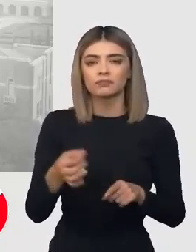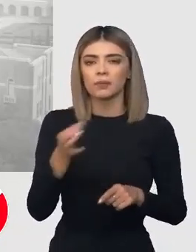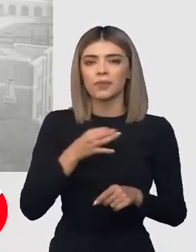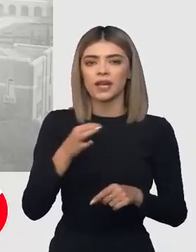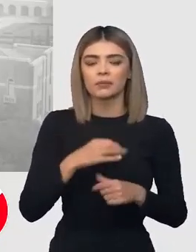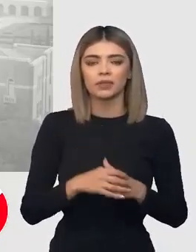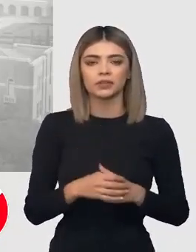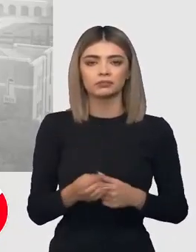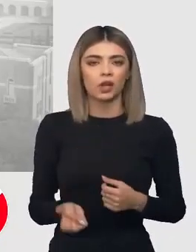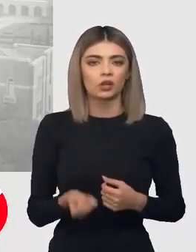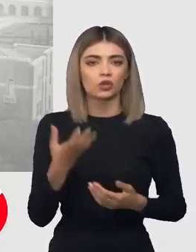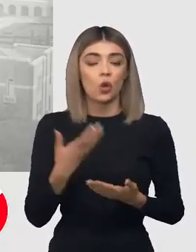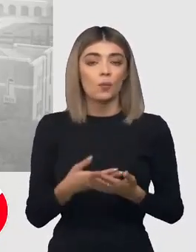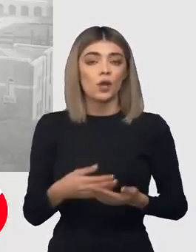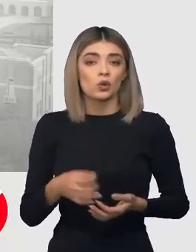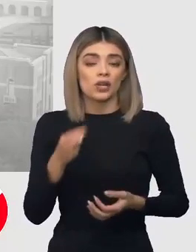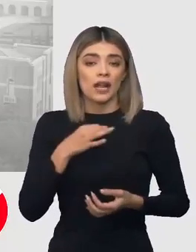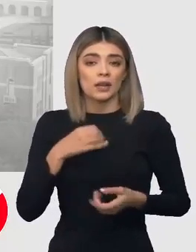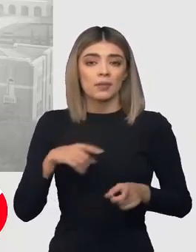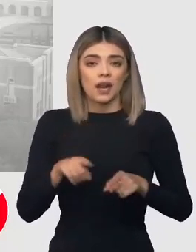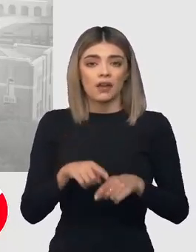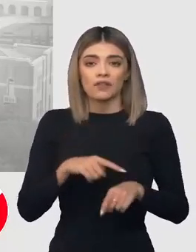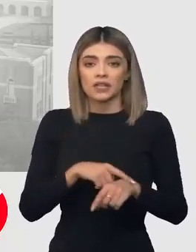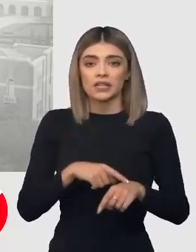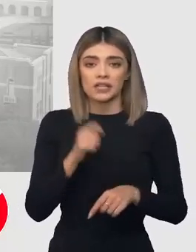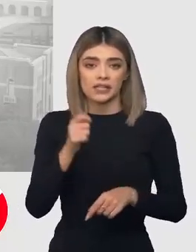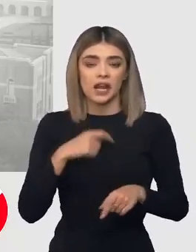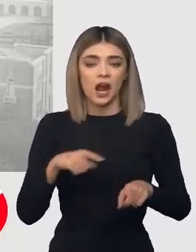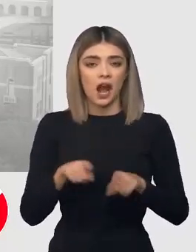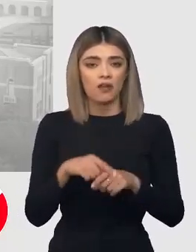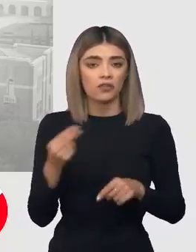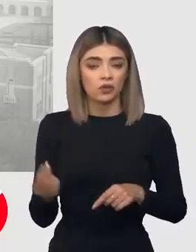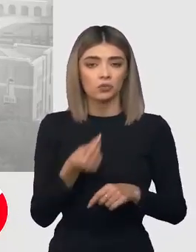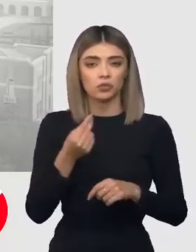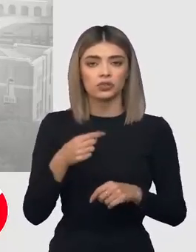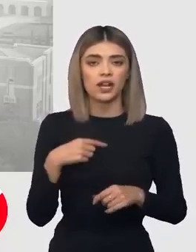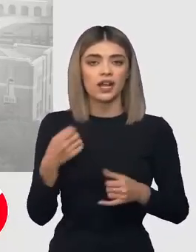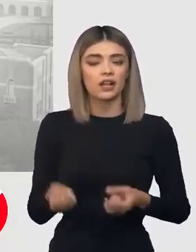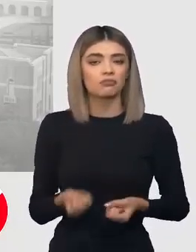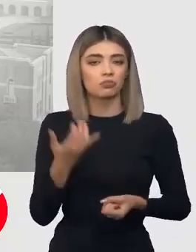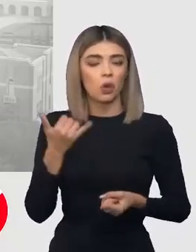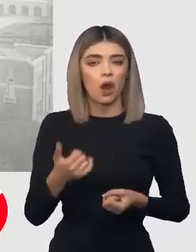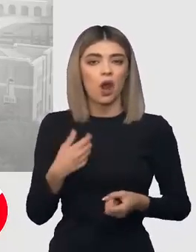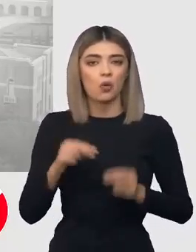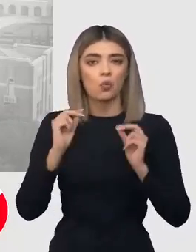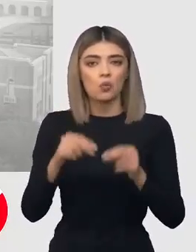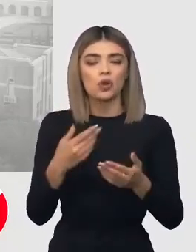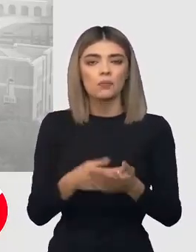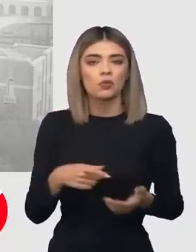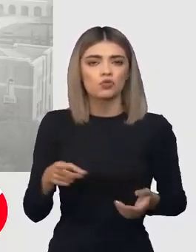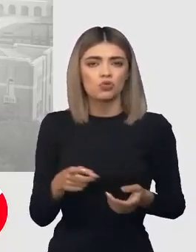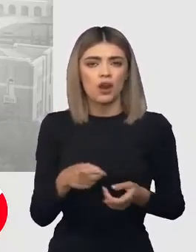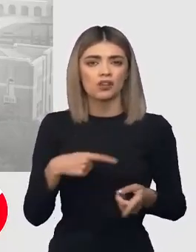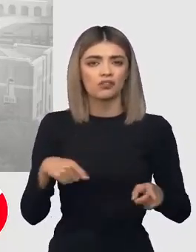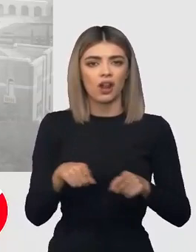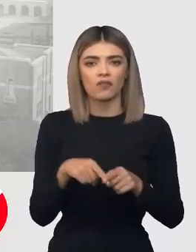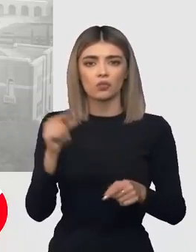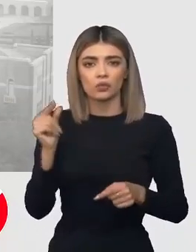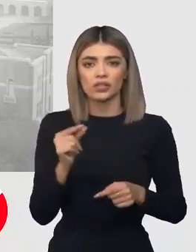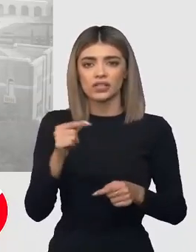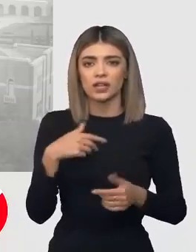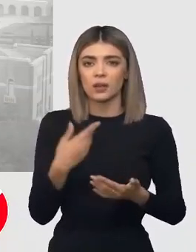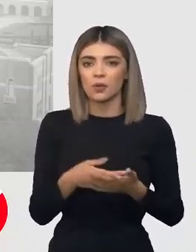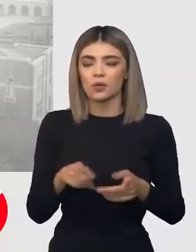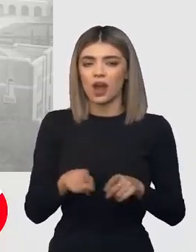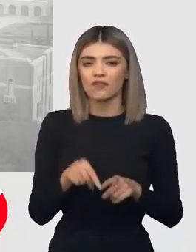de medicamente. Noul tip de tratament durează doar câteva zile pentru a deveni eficient. Metoda a fost aplicată doar la șoareci și va